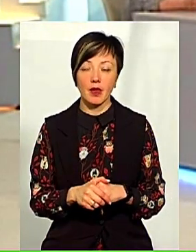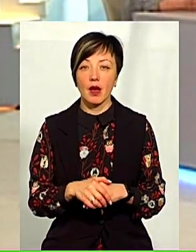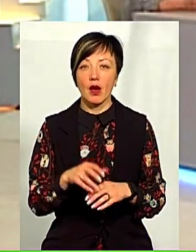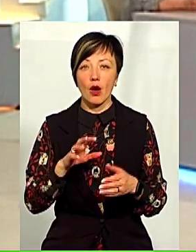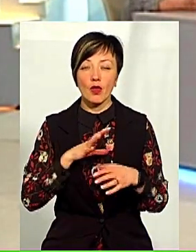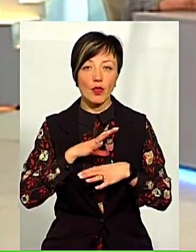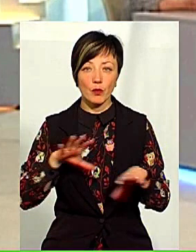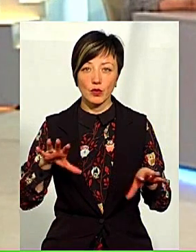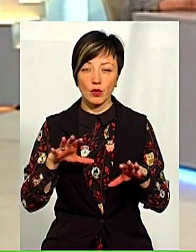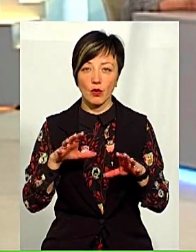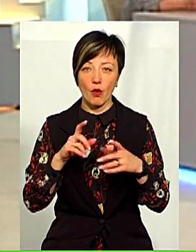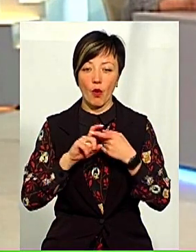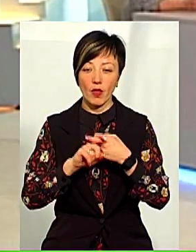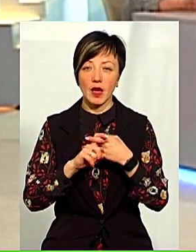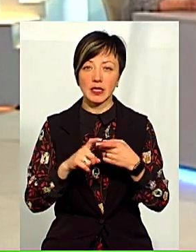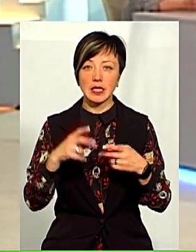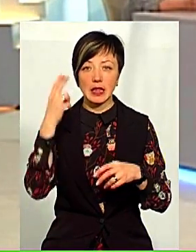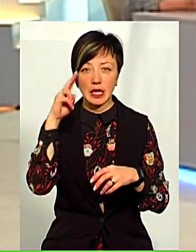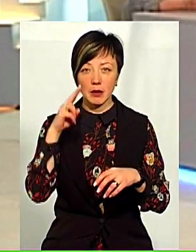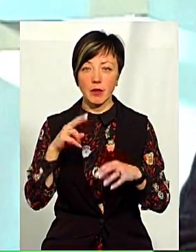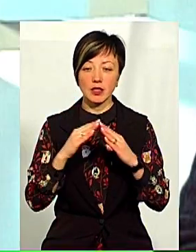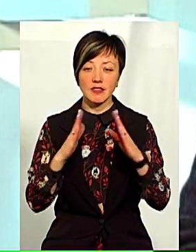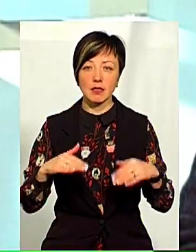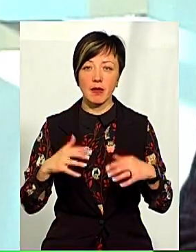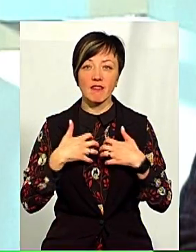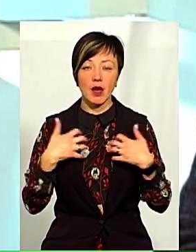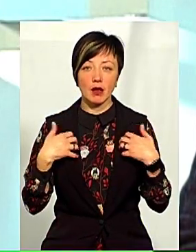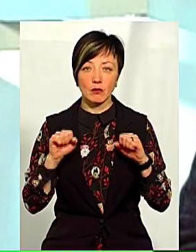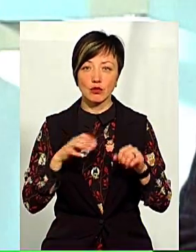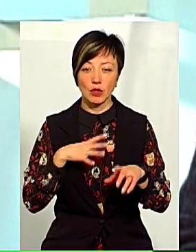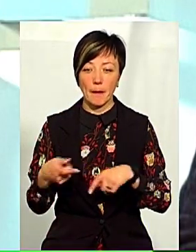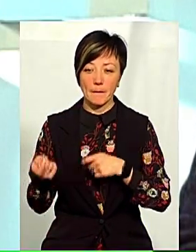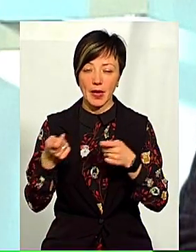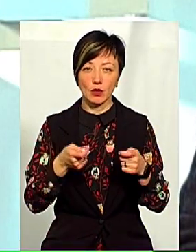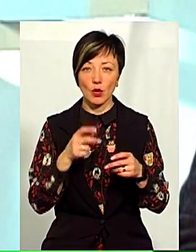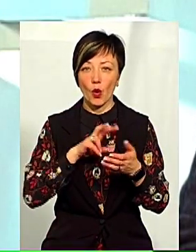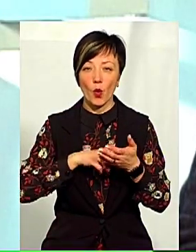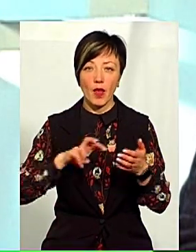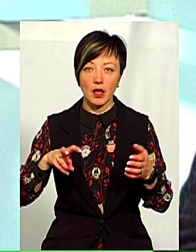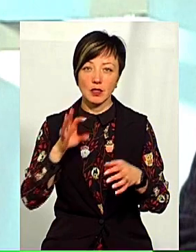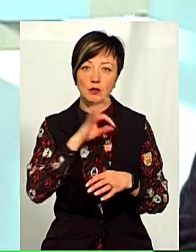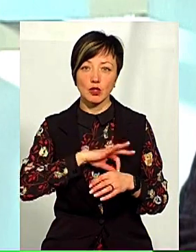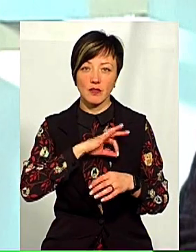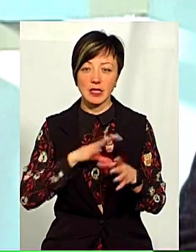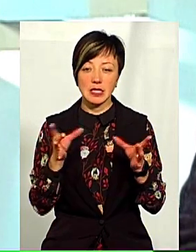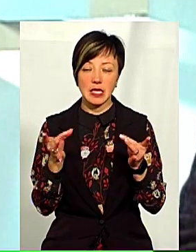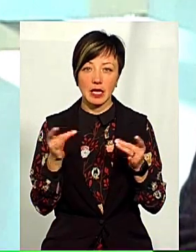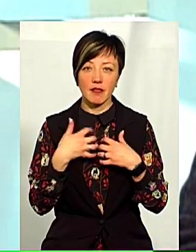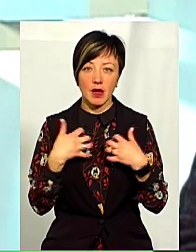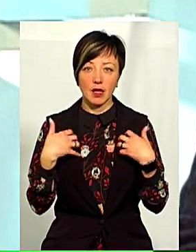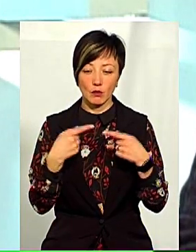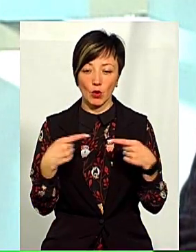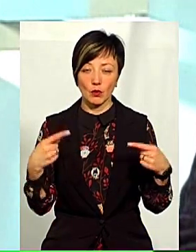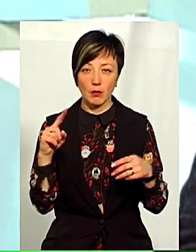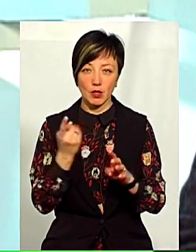Уникати незахищеного контакту з дикими та свійськими тваринами, які можуть бути переносчиками. Уникати споживання сирих тваринних продуктів, в